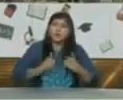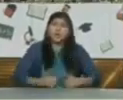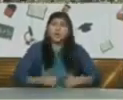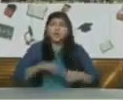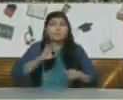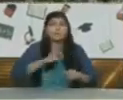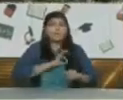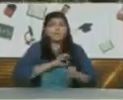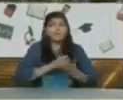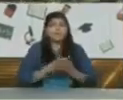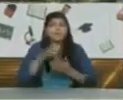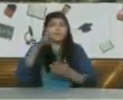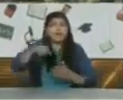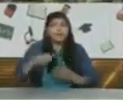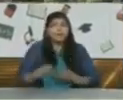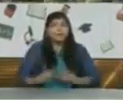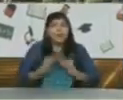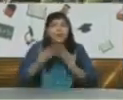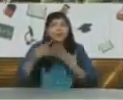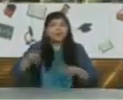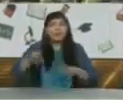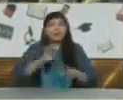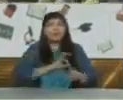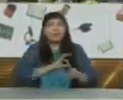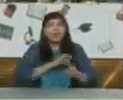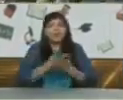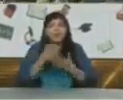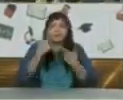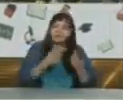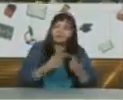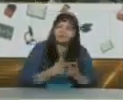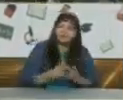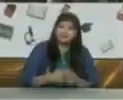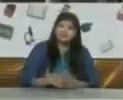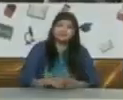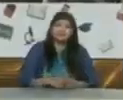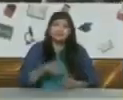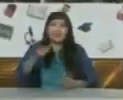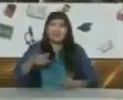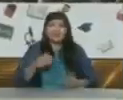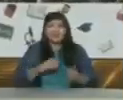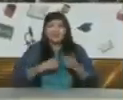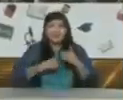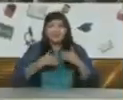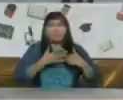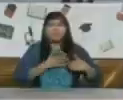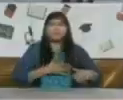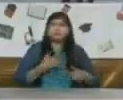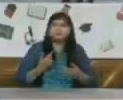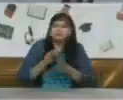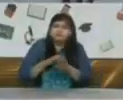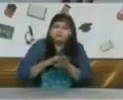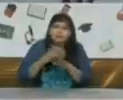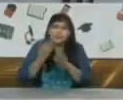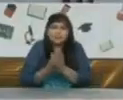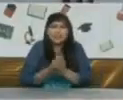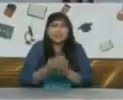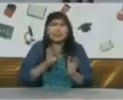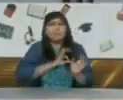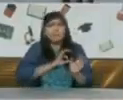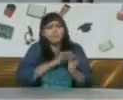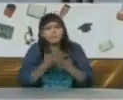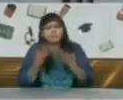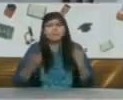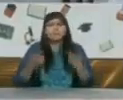जिसमें से आपको सुख मिलता है, आपको आनंद मिलता है, आपके मन को बहलाती हैं।